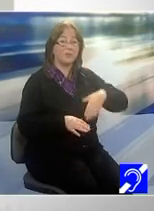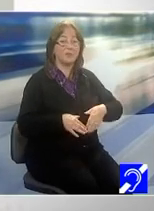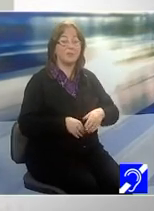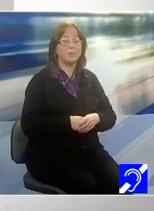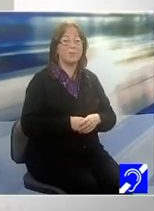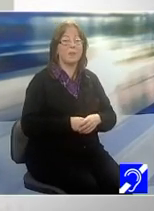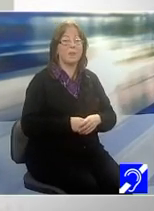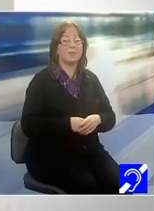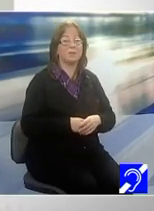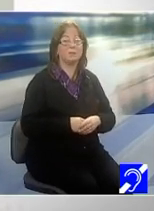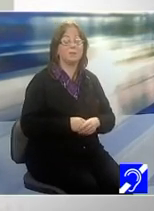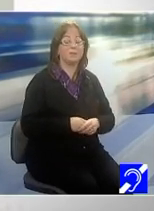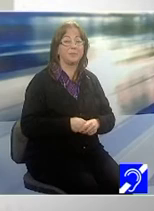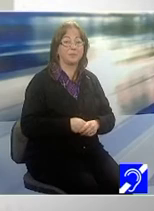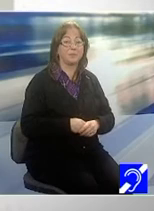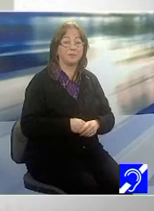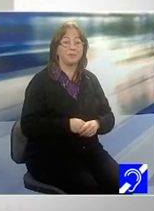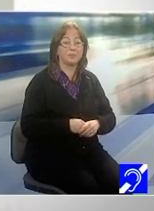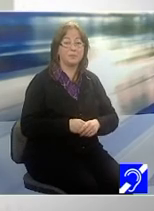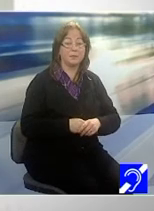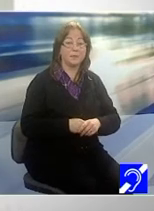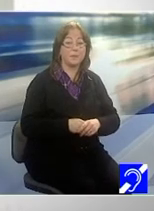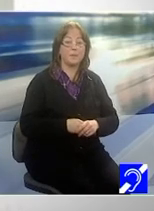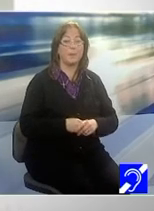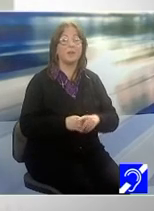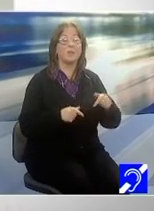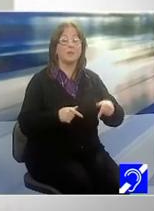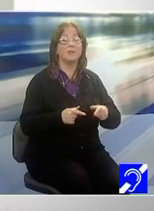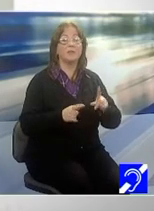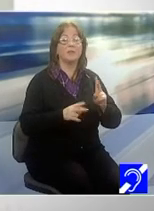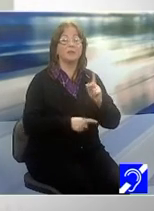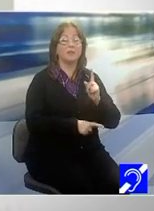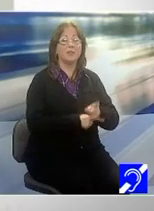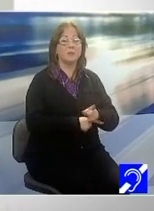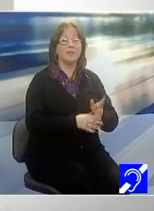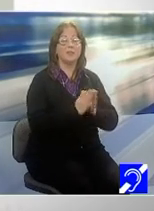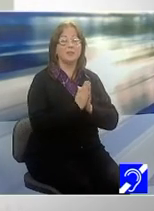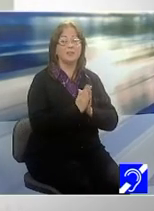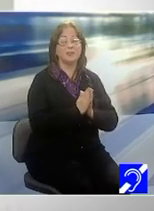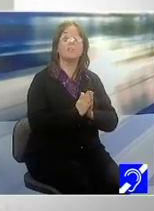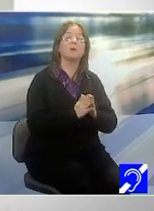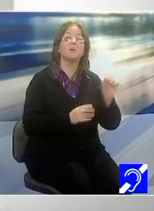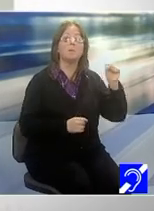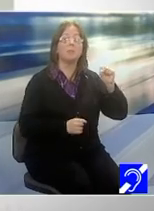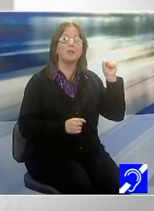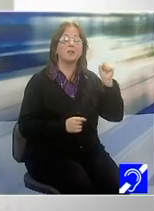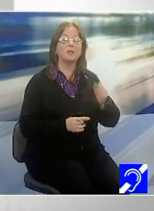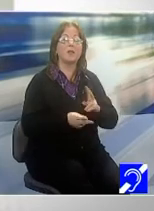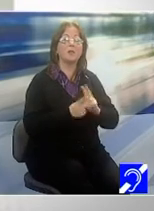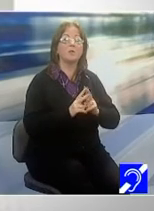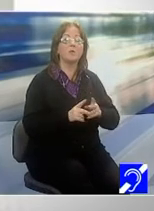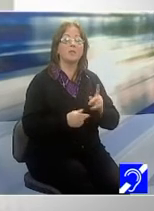arătăm partidelor și să cerem partidelor să se comporte după aceleași standarde. Tocmai la presiunea partidelor